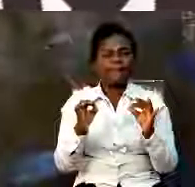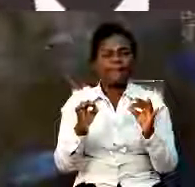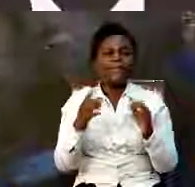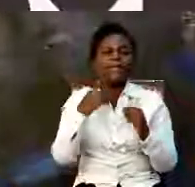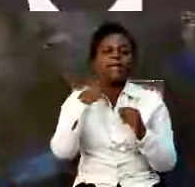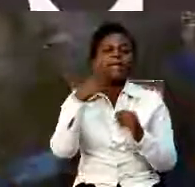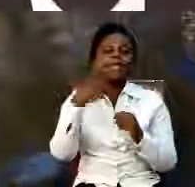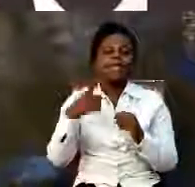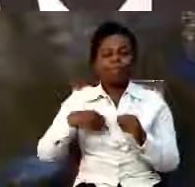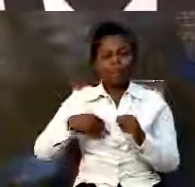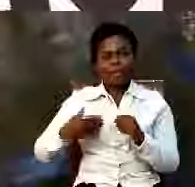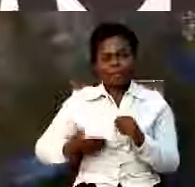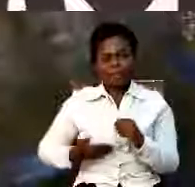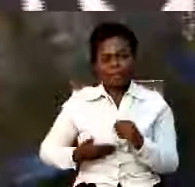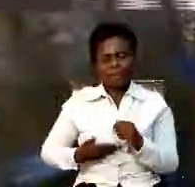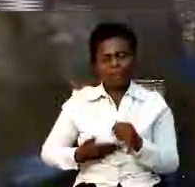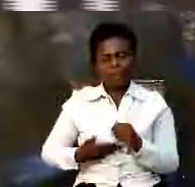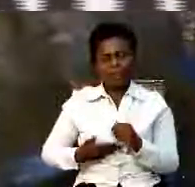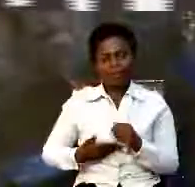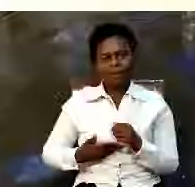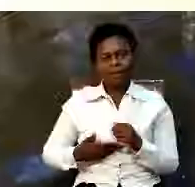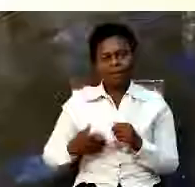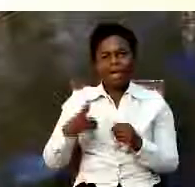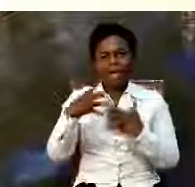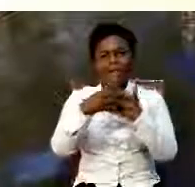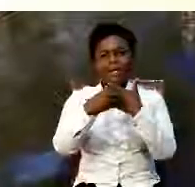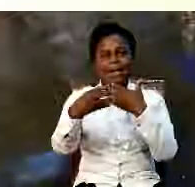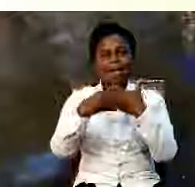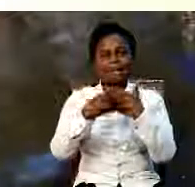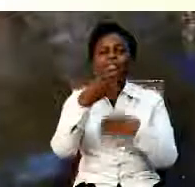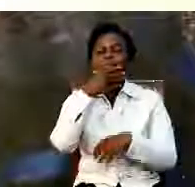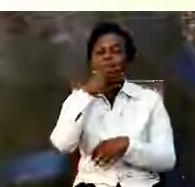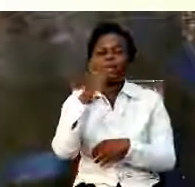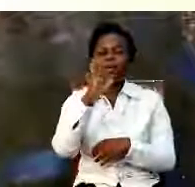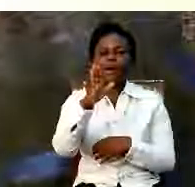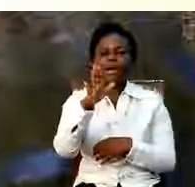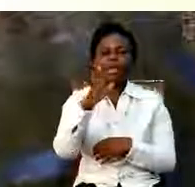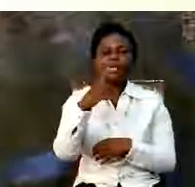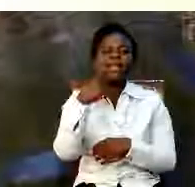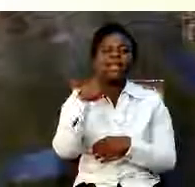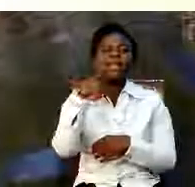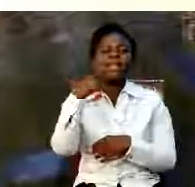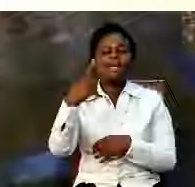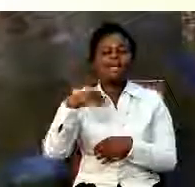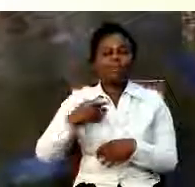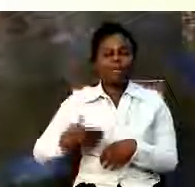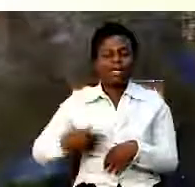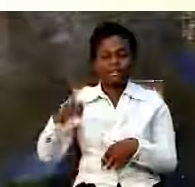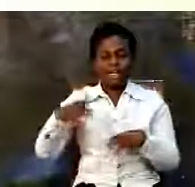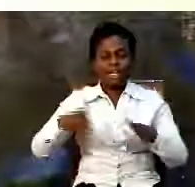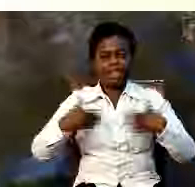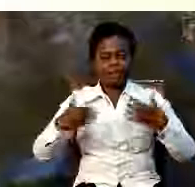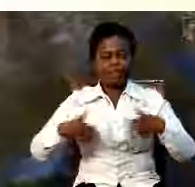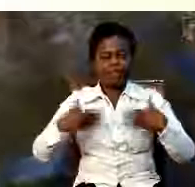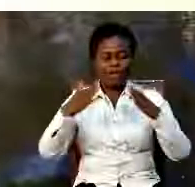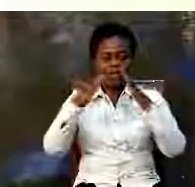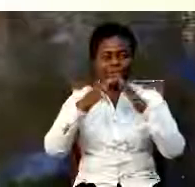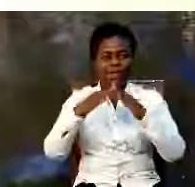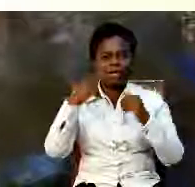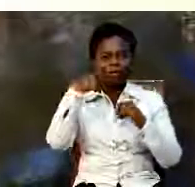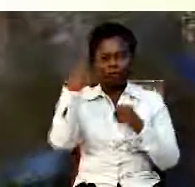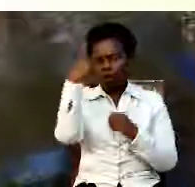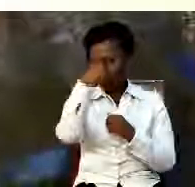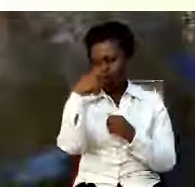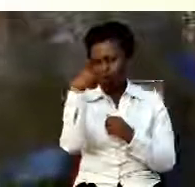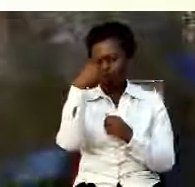Kila mwanamke anaakisi mume wake. Kila mwanamke aliye na furaha nyumbani utaona uso wake.